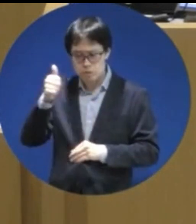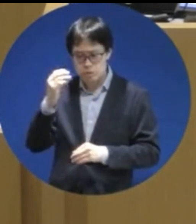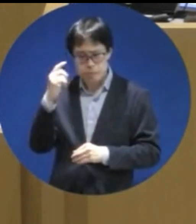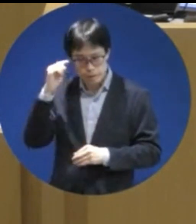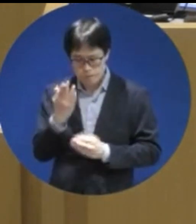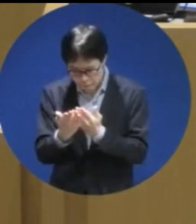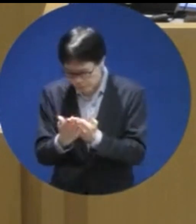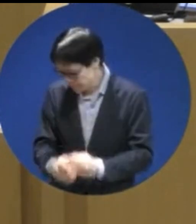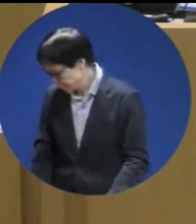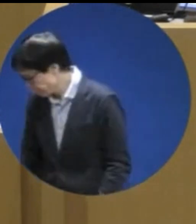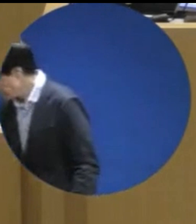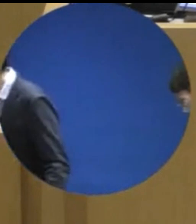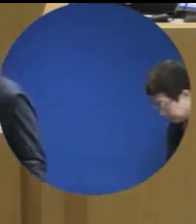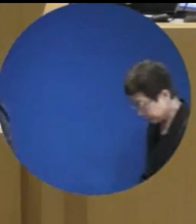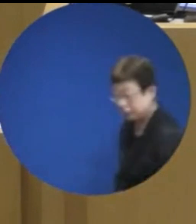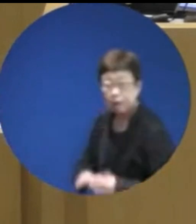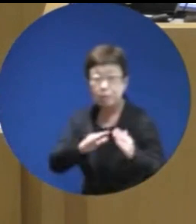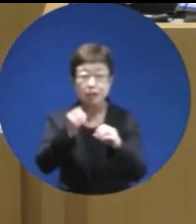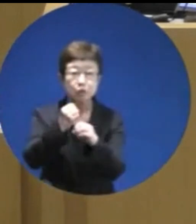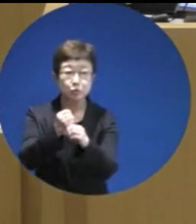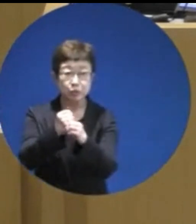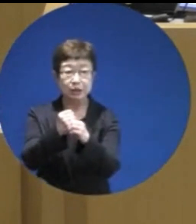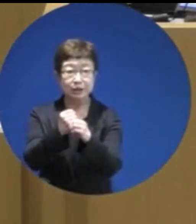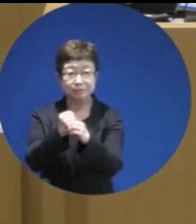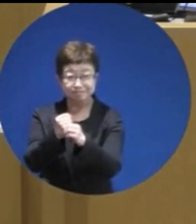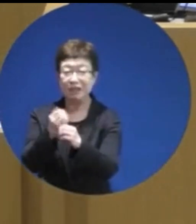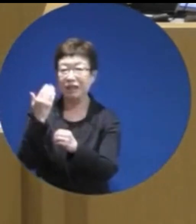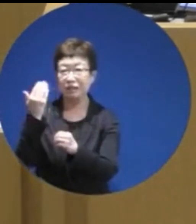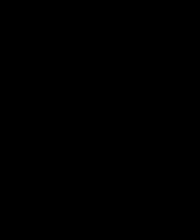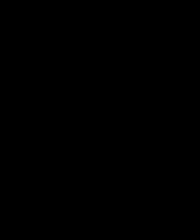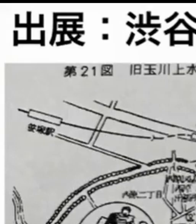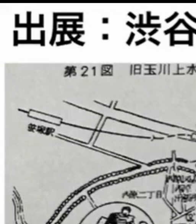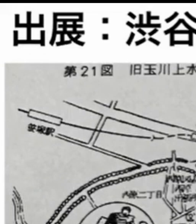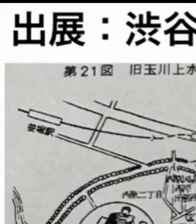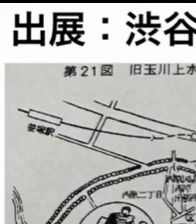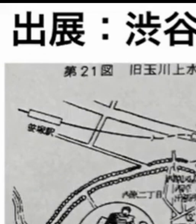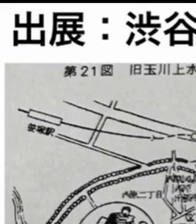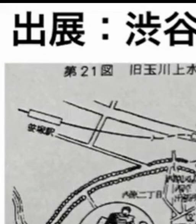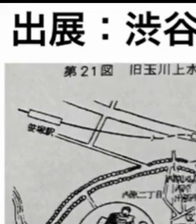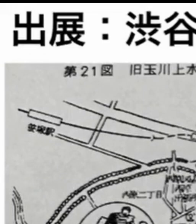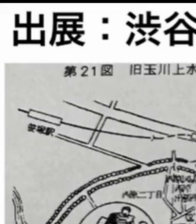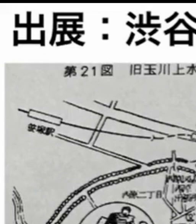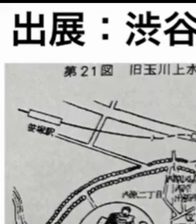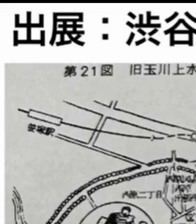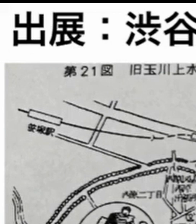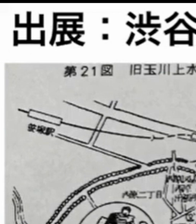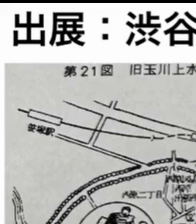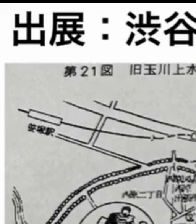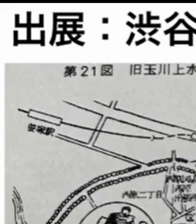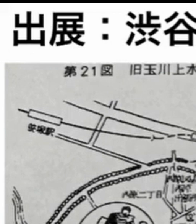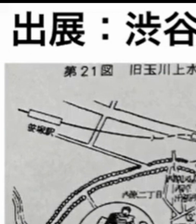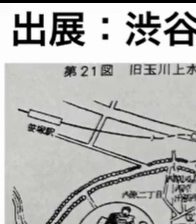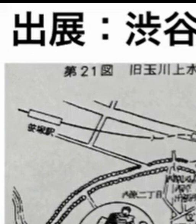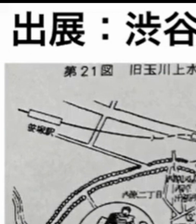。まちづくりについて質問させていただきます。次のテーマ、大きく2つの項目で